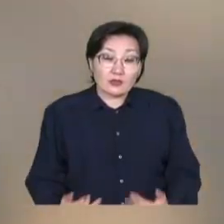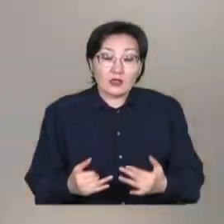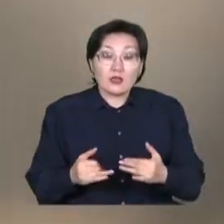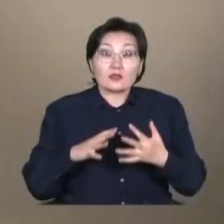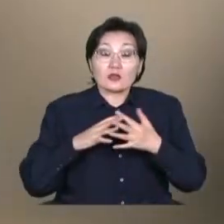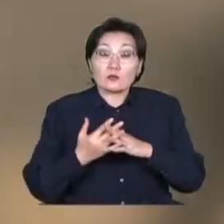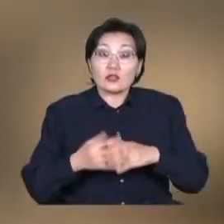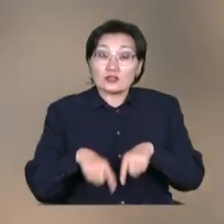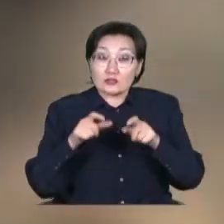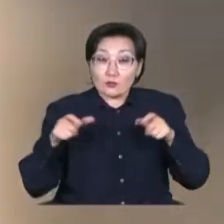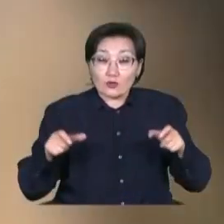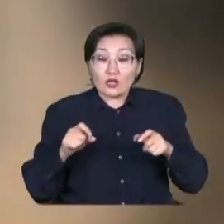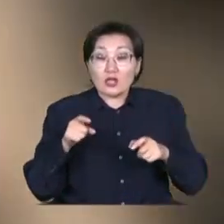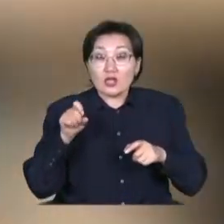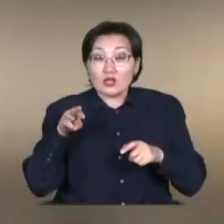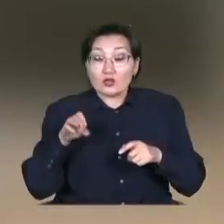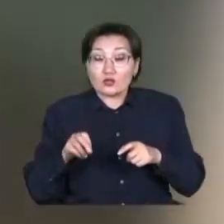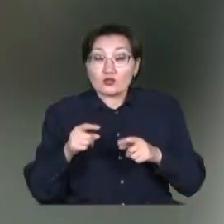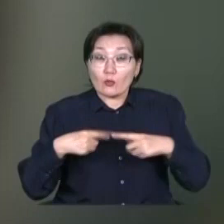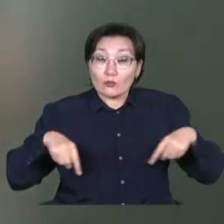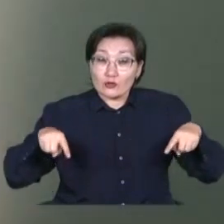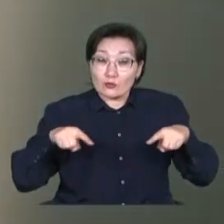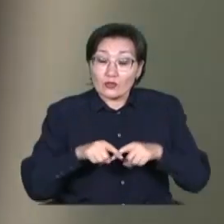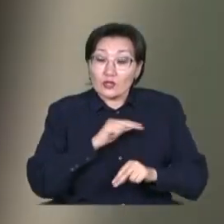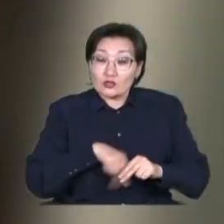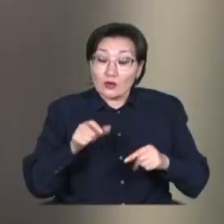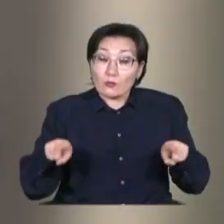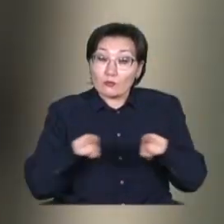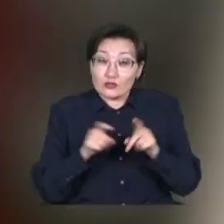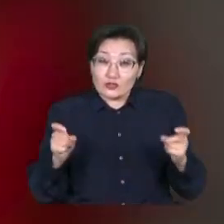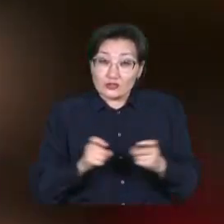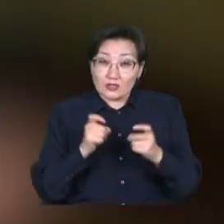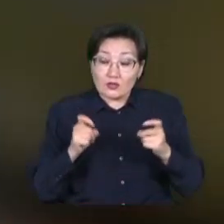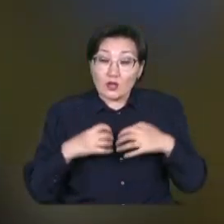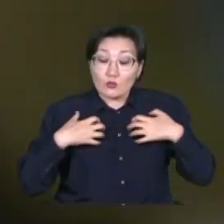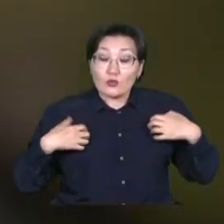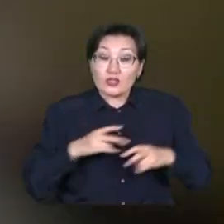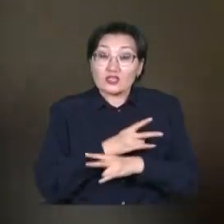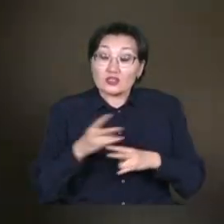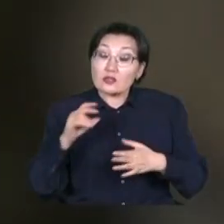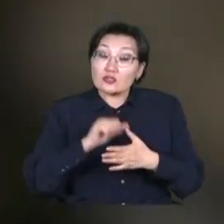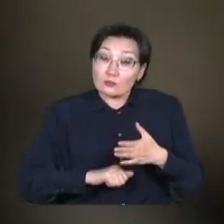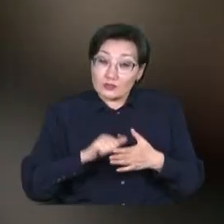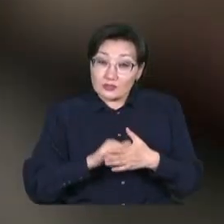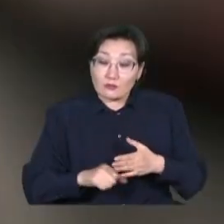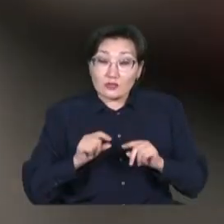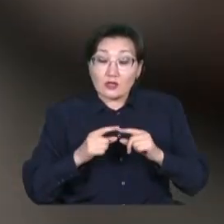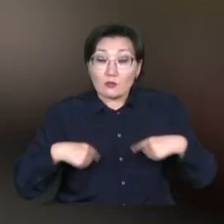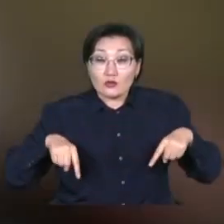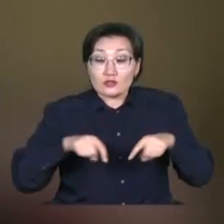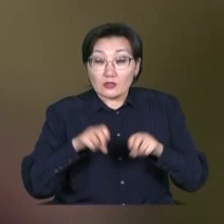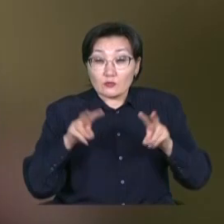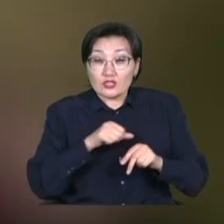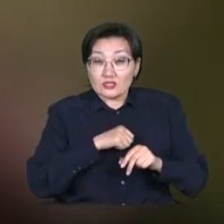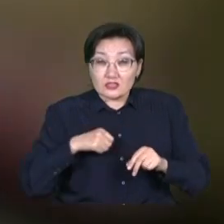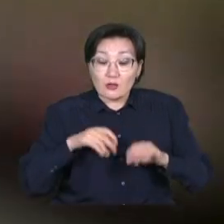Кенттегі азаматтар мен охотсопром қызметкерлерінің бұлай жаға жыртысуына өлекселердің өріп жатуы себеп. Тұрғындардың сөзінше мекеме мамандарының өзі